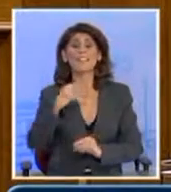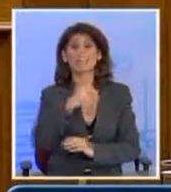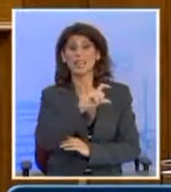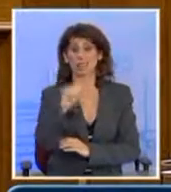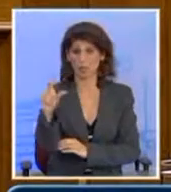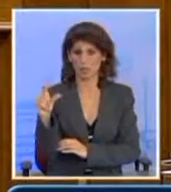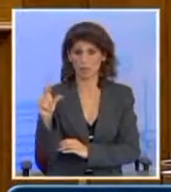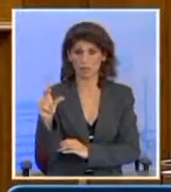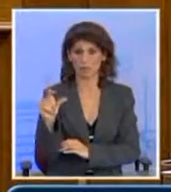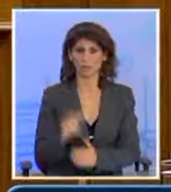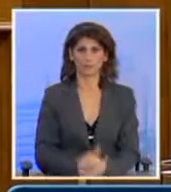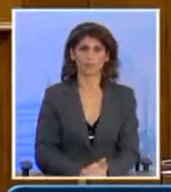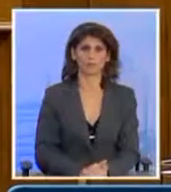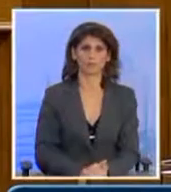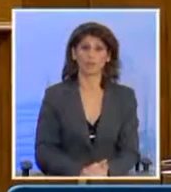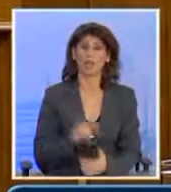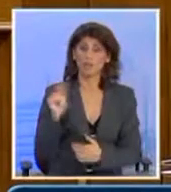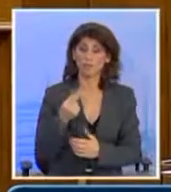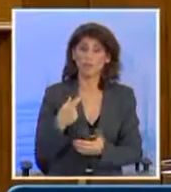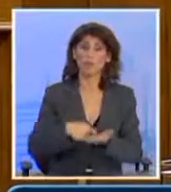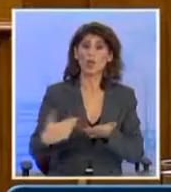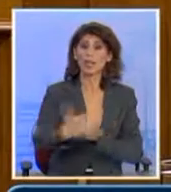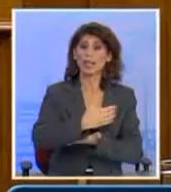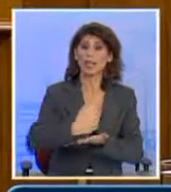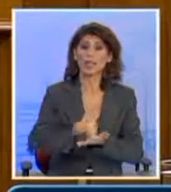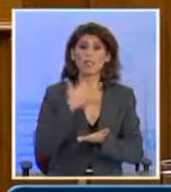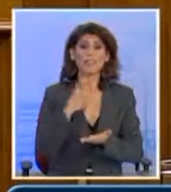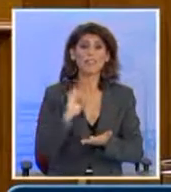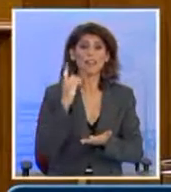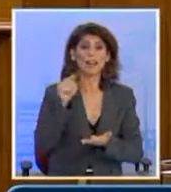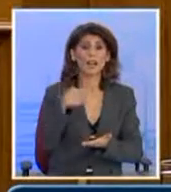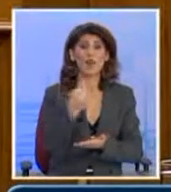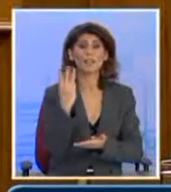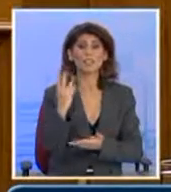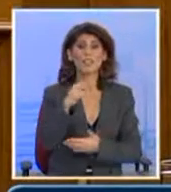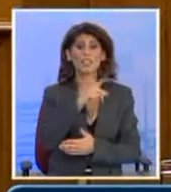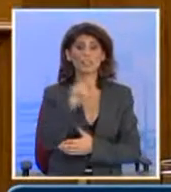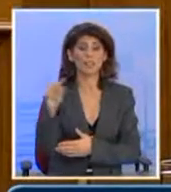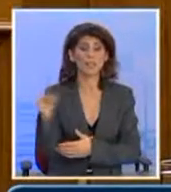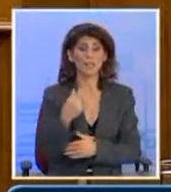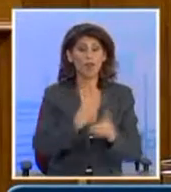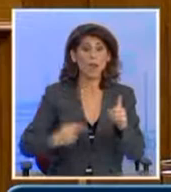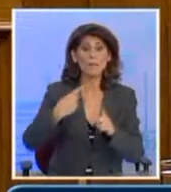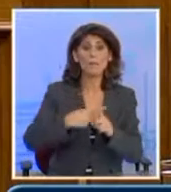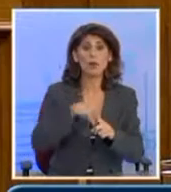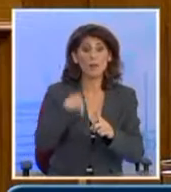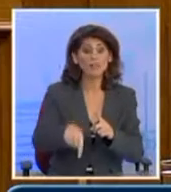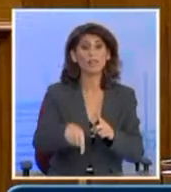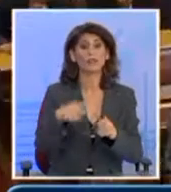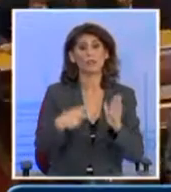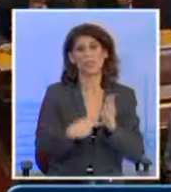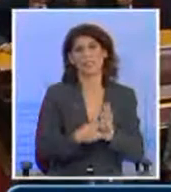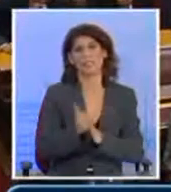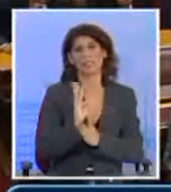δισεκατομμύρια ευρώ φορολογικά έσοδα, δηλαδή 1,3 δισεκατομμύρια ευρώ παραπάνω από αυτά του